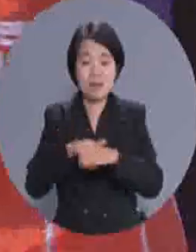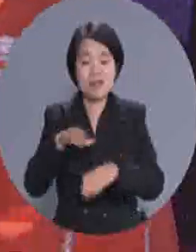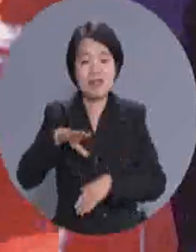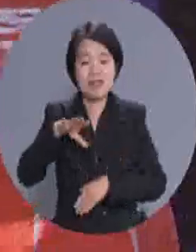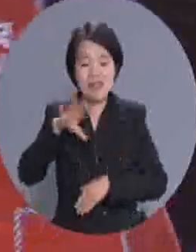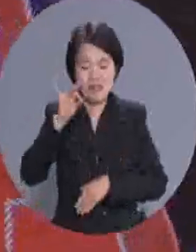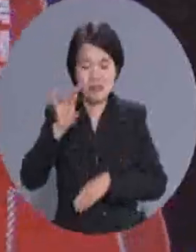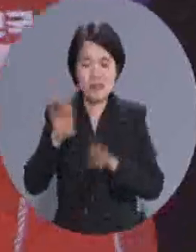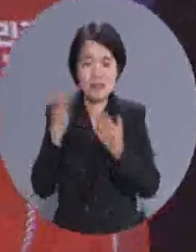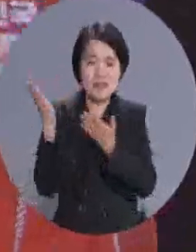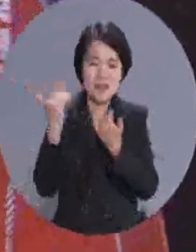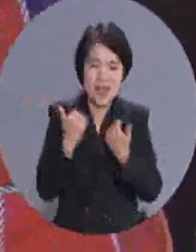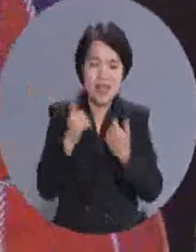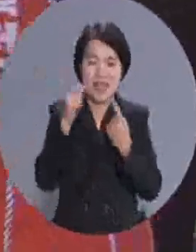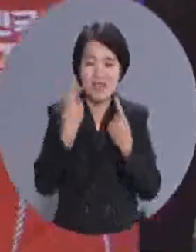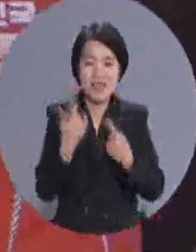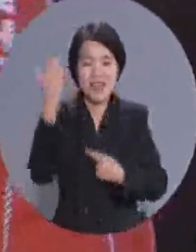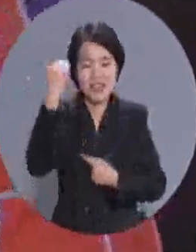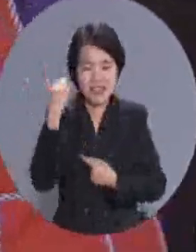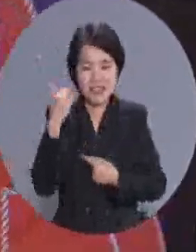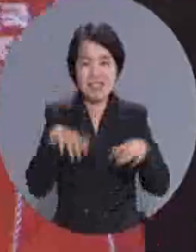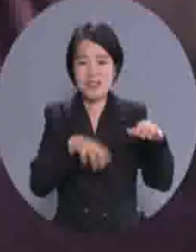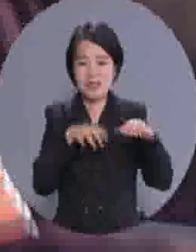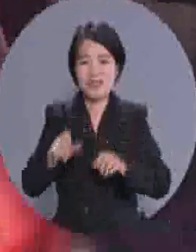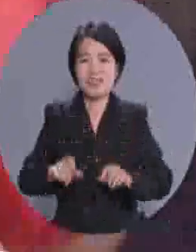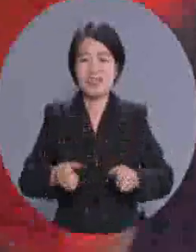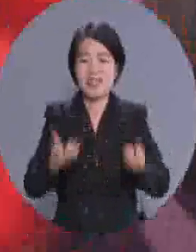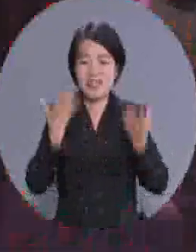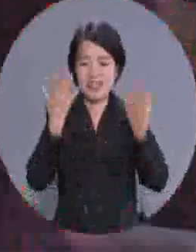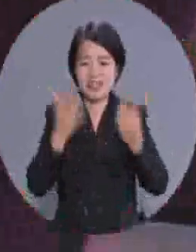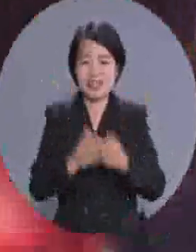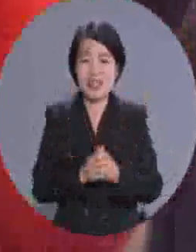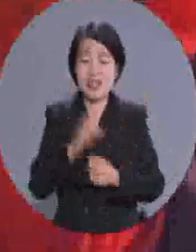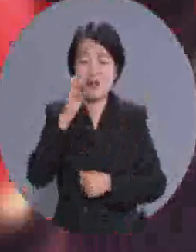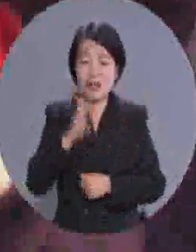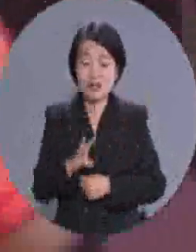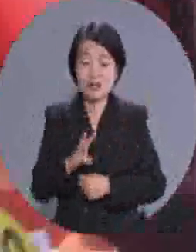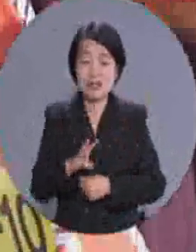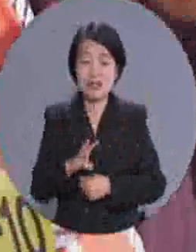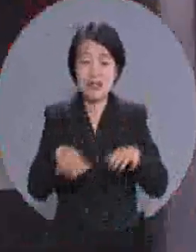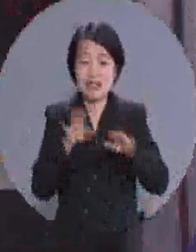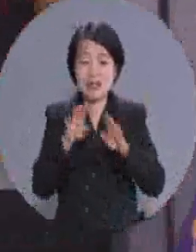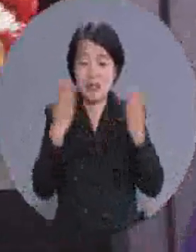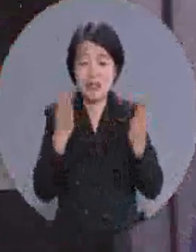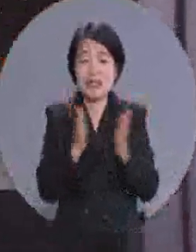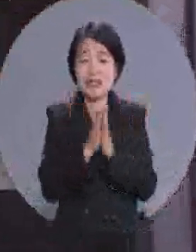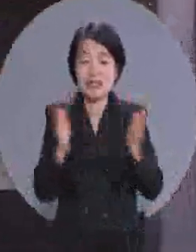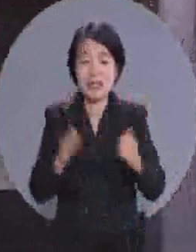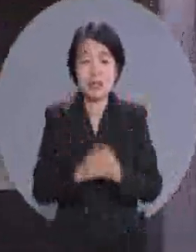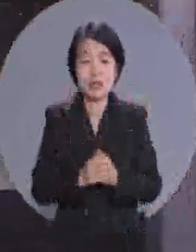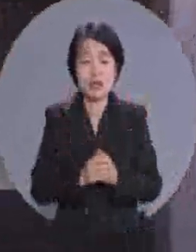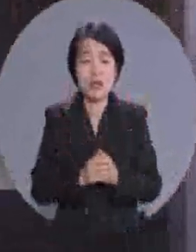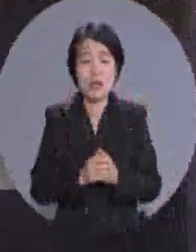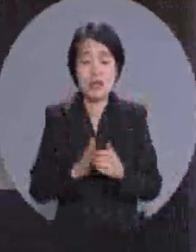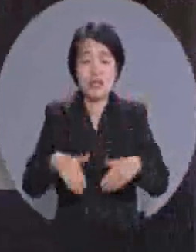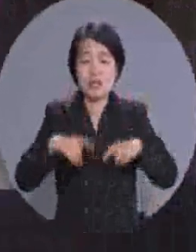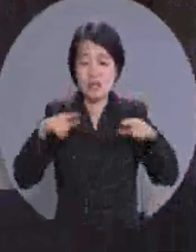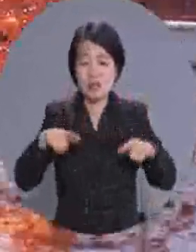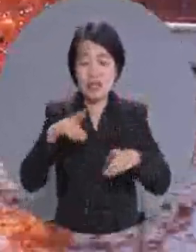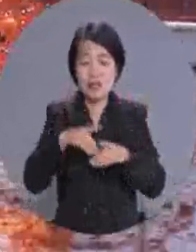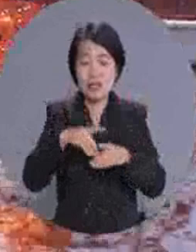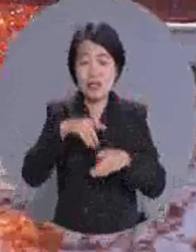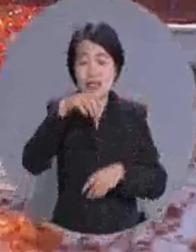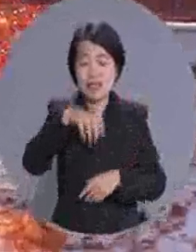처음으로 주관해 치른 제1회 대한민국 김치대전. 광주시는 김치대전 개막을 시작으로 남구 이맘동